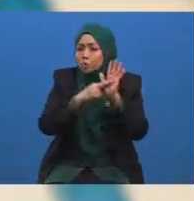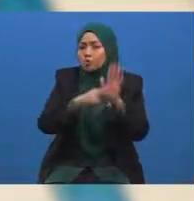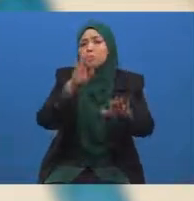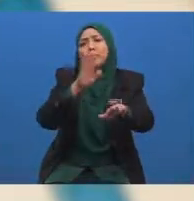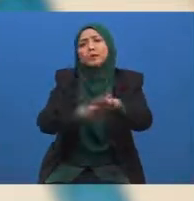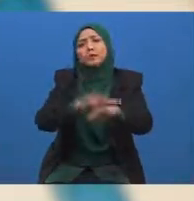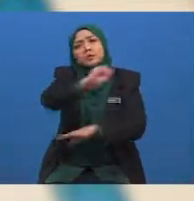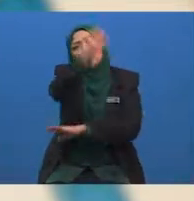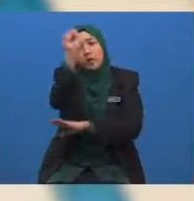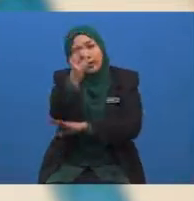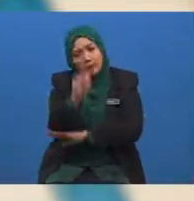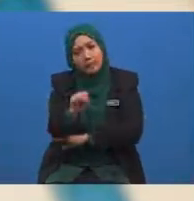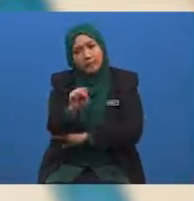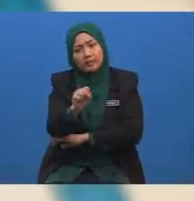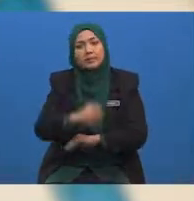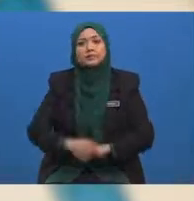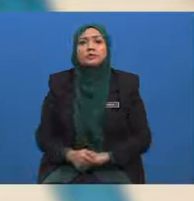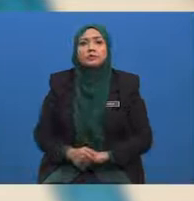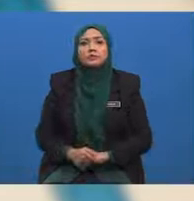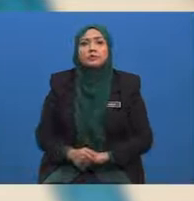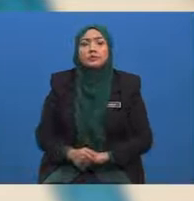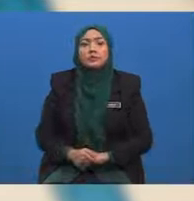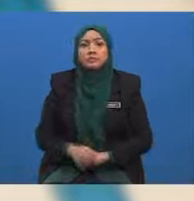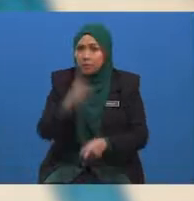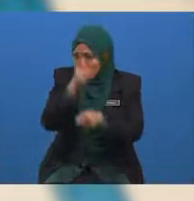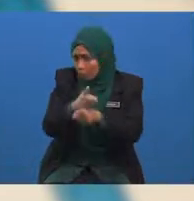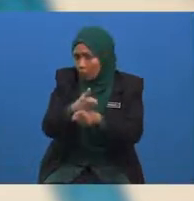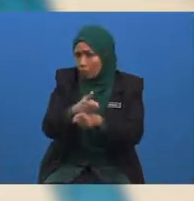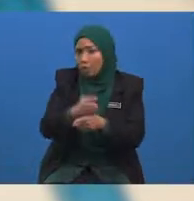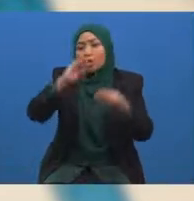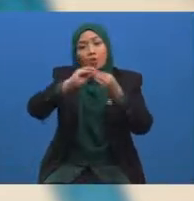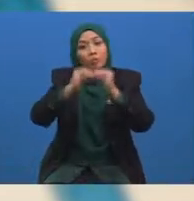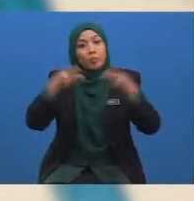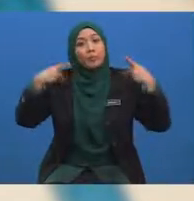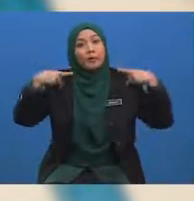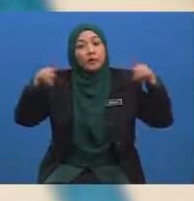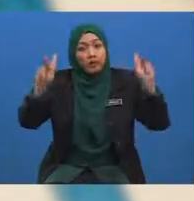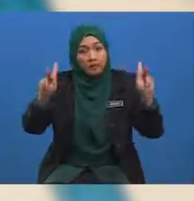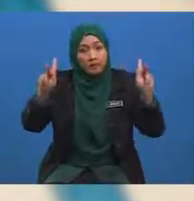Adakah 67 nombor perdana? Ya,